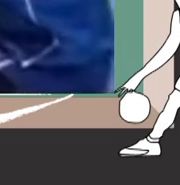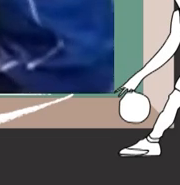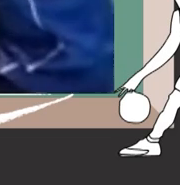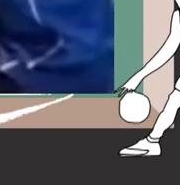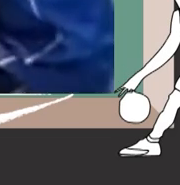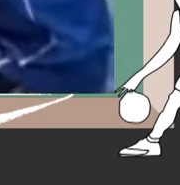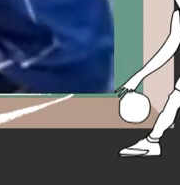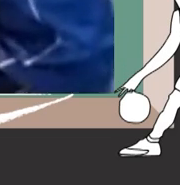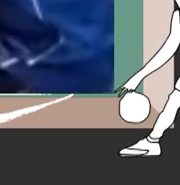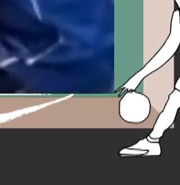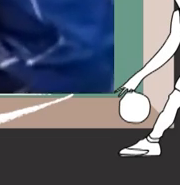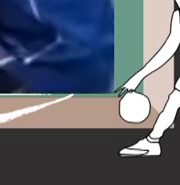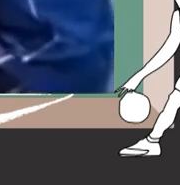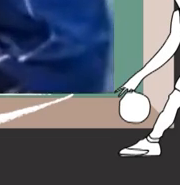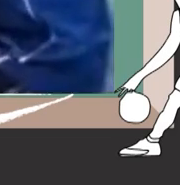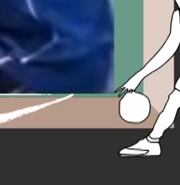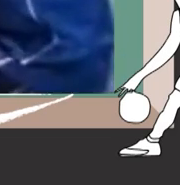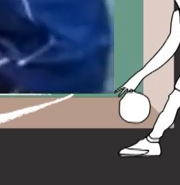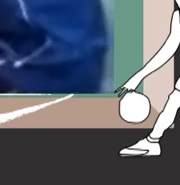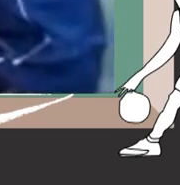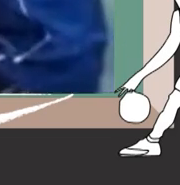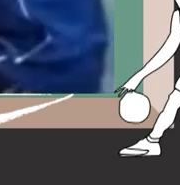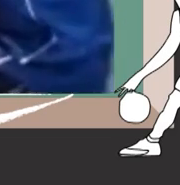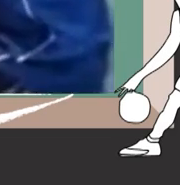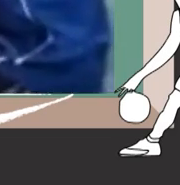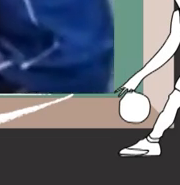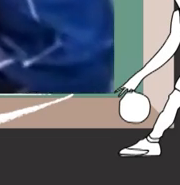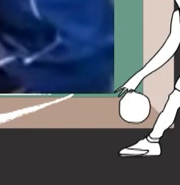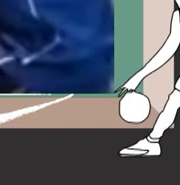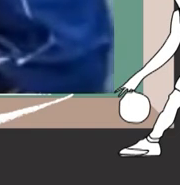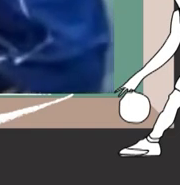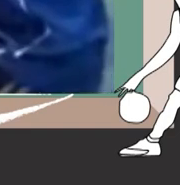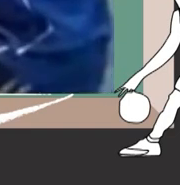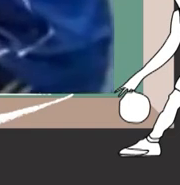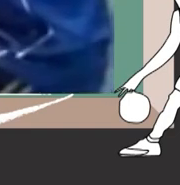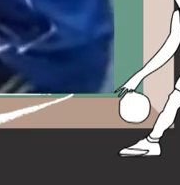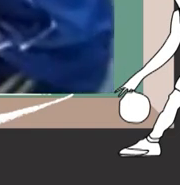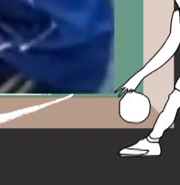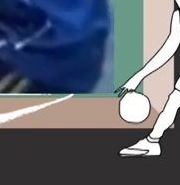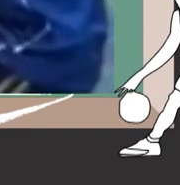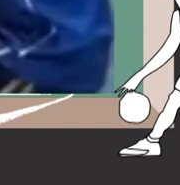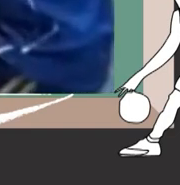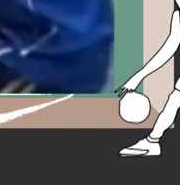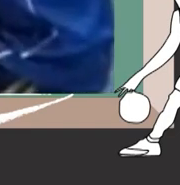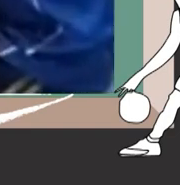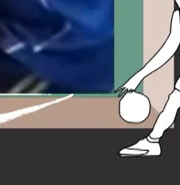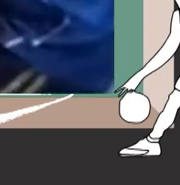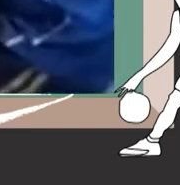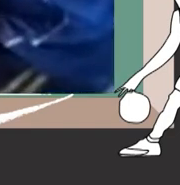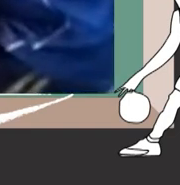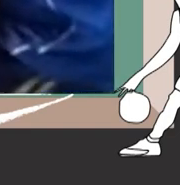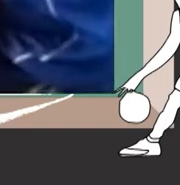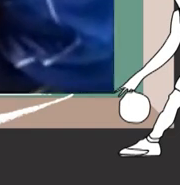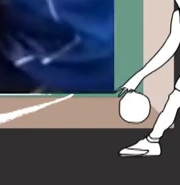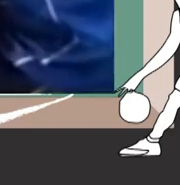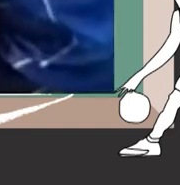tak? Cuba kau buat sendiri dulu. Ke kiri tak boleh lah. Ke kiri tak boleh. Aku belah kanan ni sakit ni. Belah kanan kau sakit? Haa. Okey, sekarang